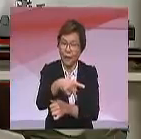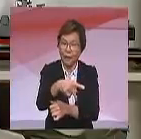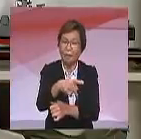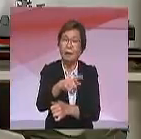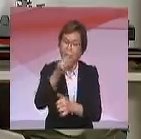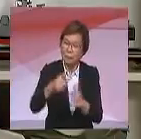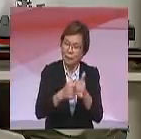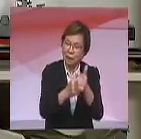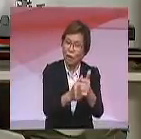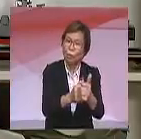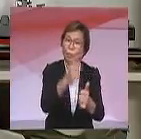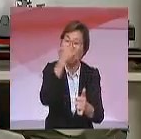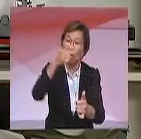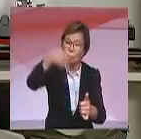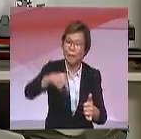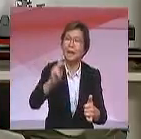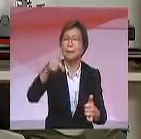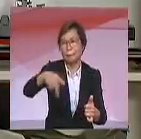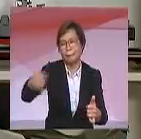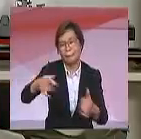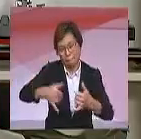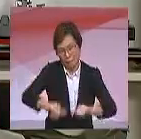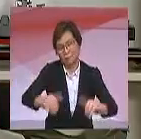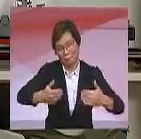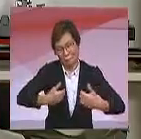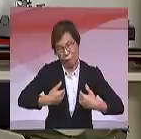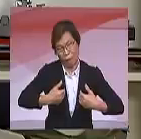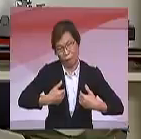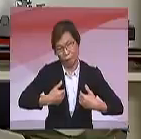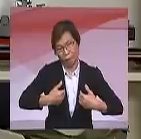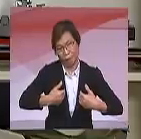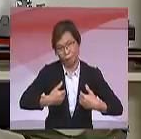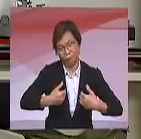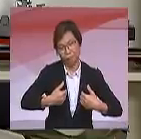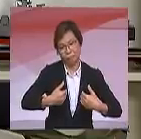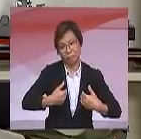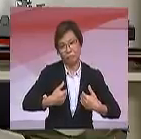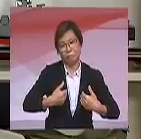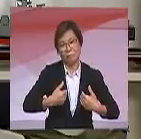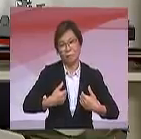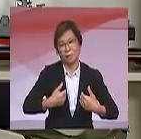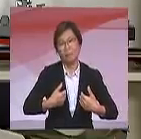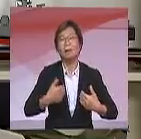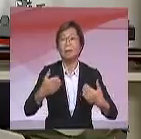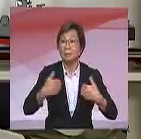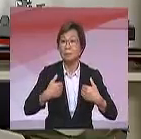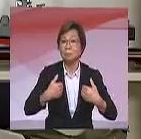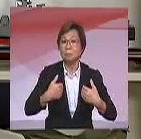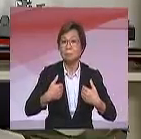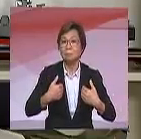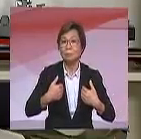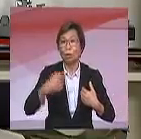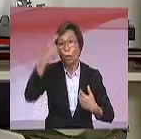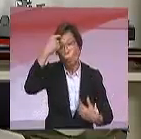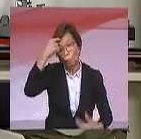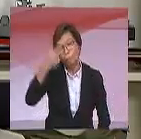SOP kerana PKPB masih dilaksanakan. Jadi yang berkuasa, yang mempunyai kuasa